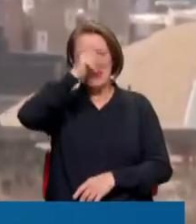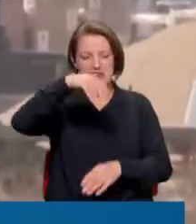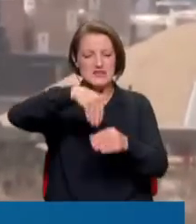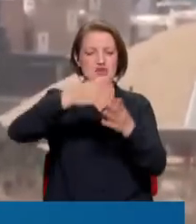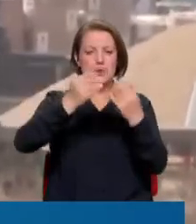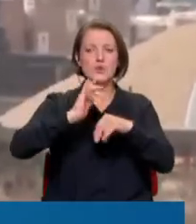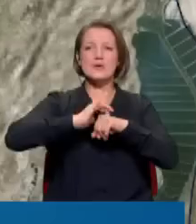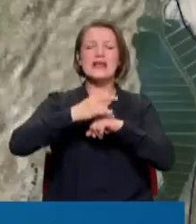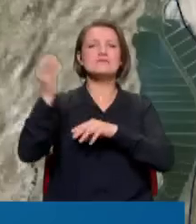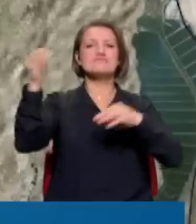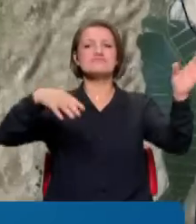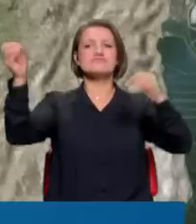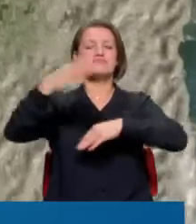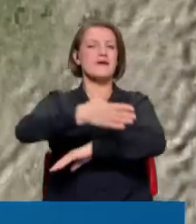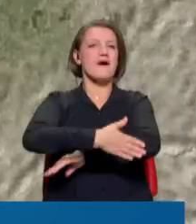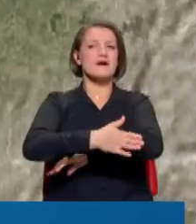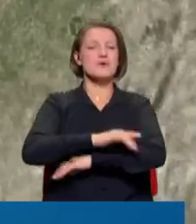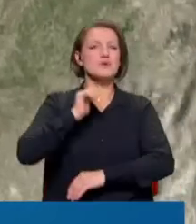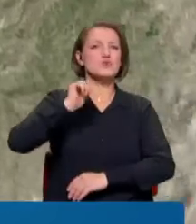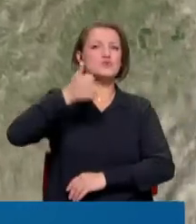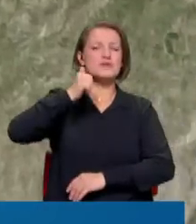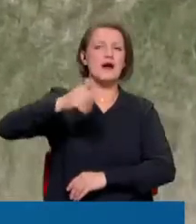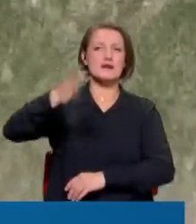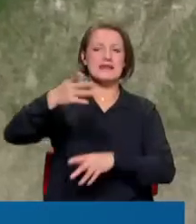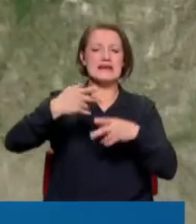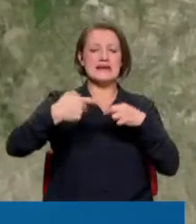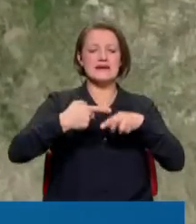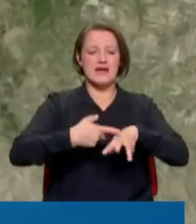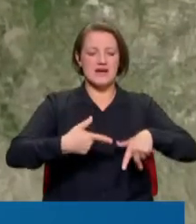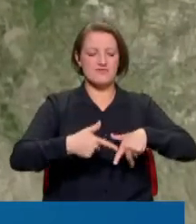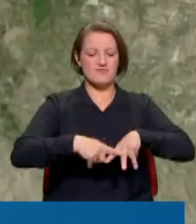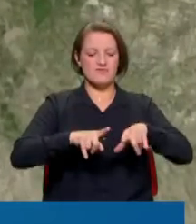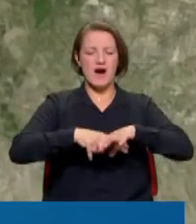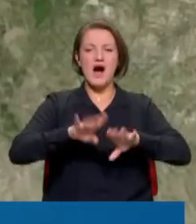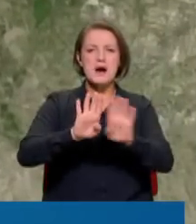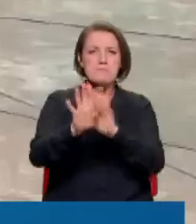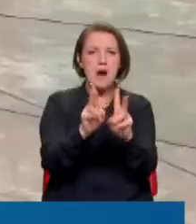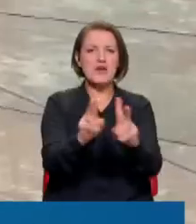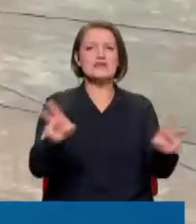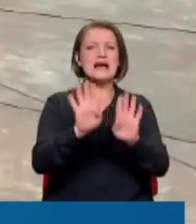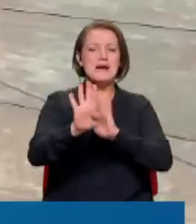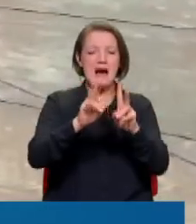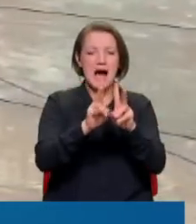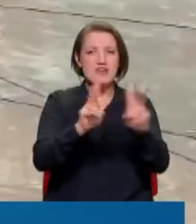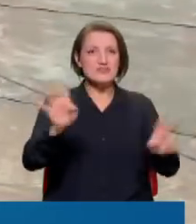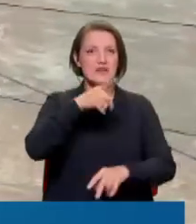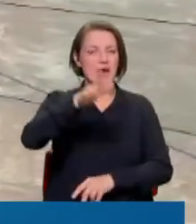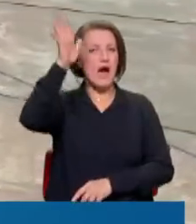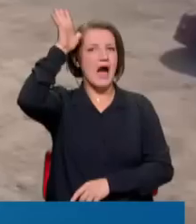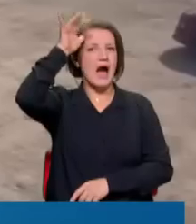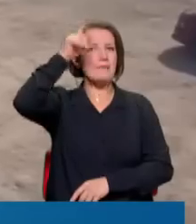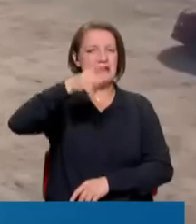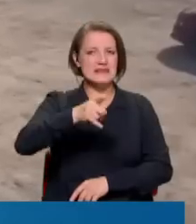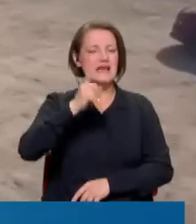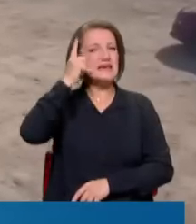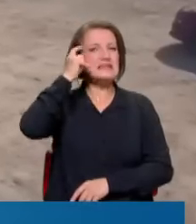olduğu ülkelerin gönderdiği yardımların günlerdir beklediği refah Sınır Kapısı açıldı kapının açılacağını Amerika Birleşik Devletleri'nin